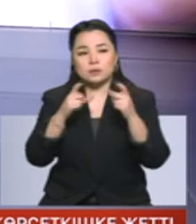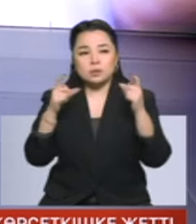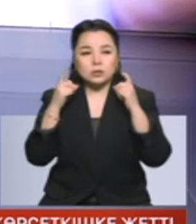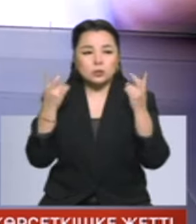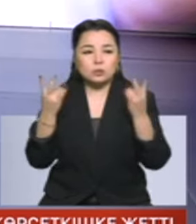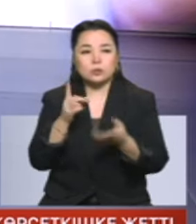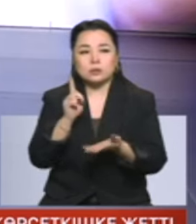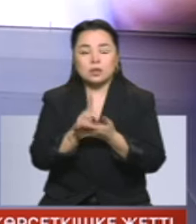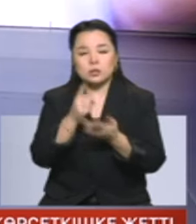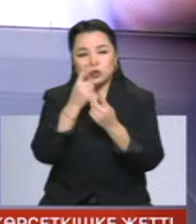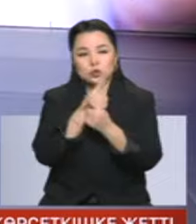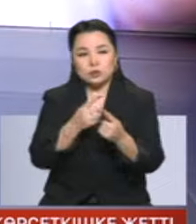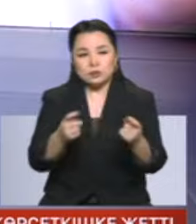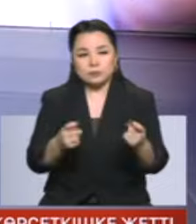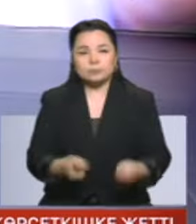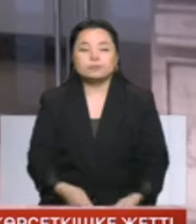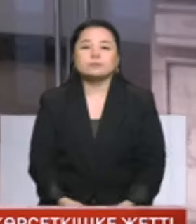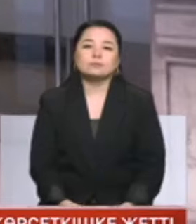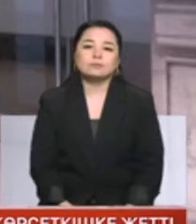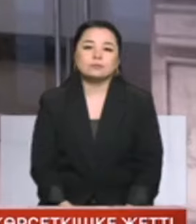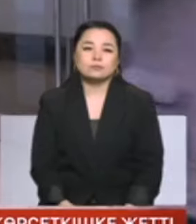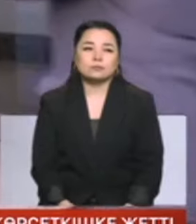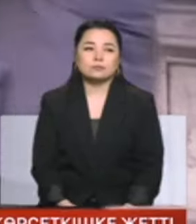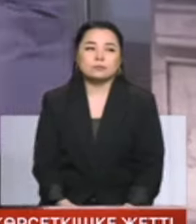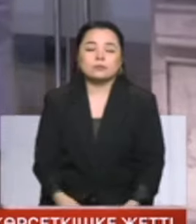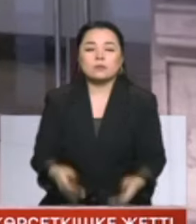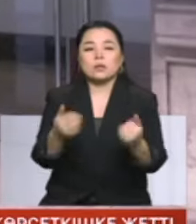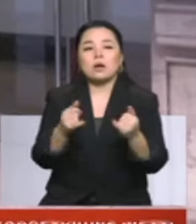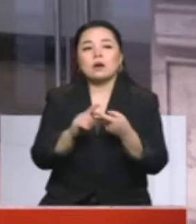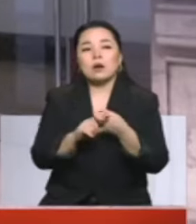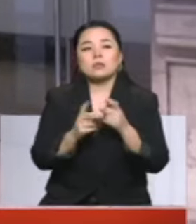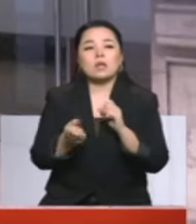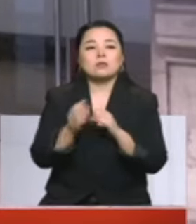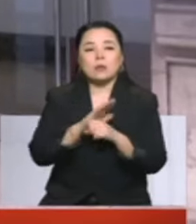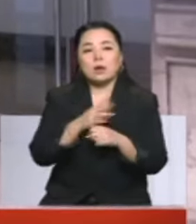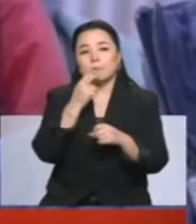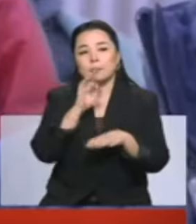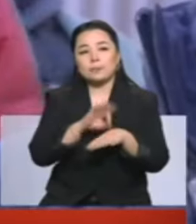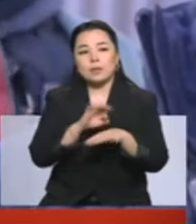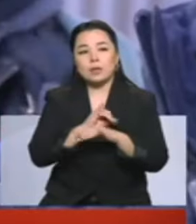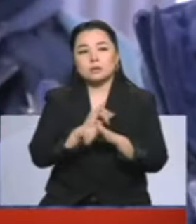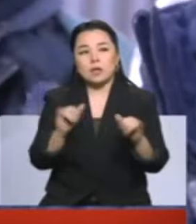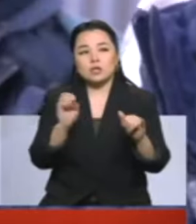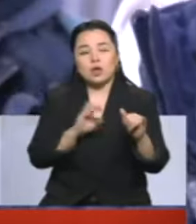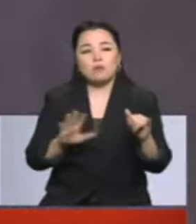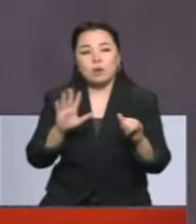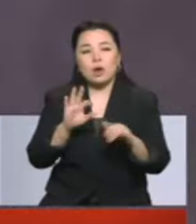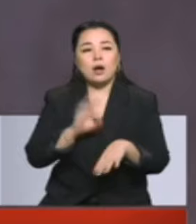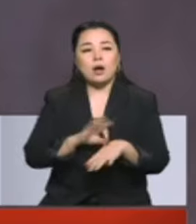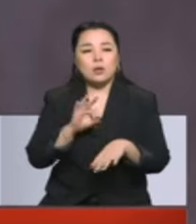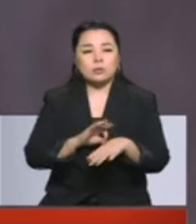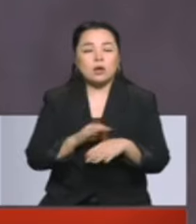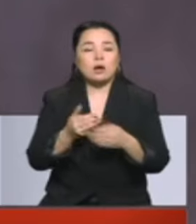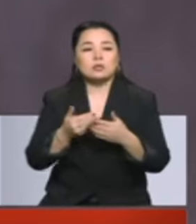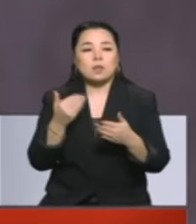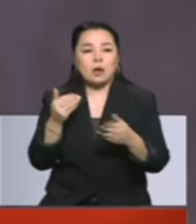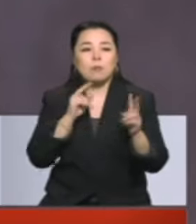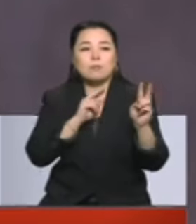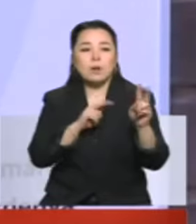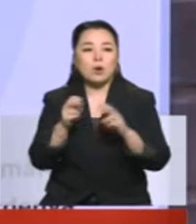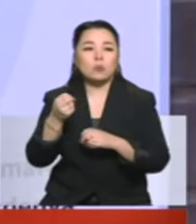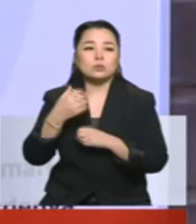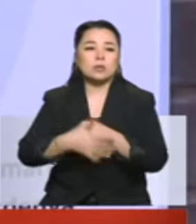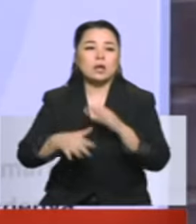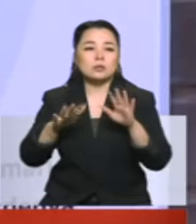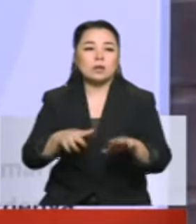кию жүктелді. Қарт құрлықта коронавируспен тұмау тарап жатыр. Еуропадағы аурулардың алдын алу және бақылау